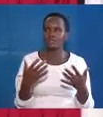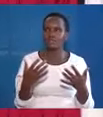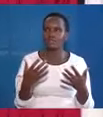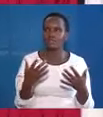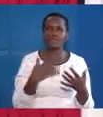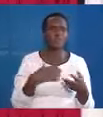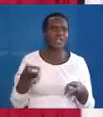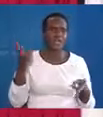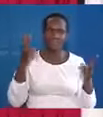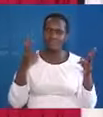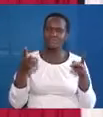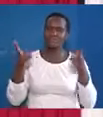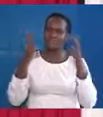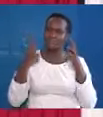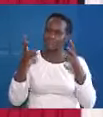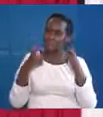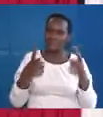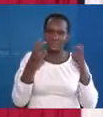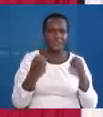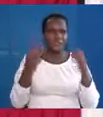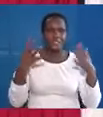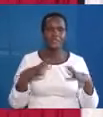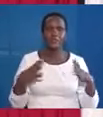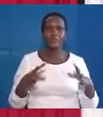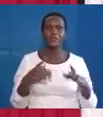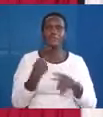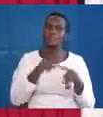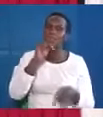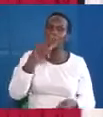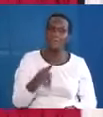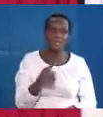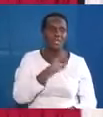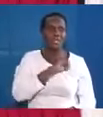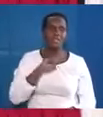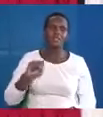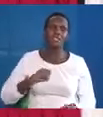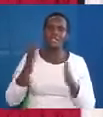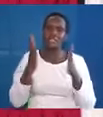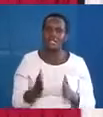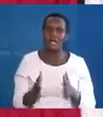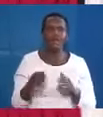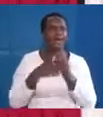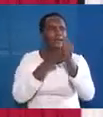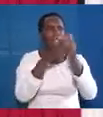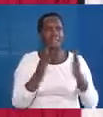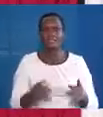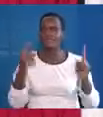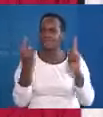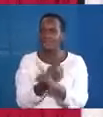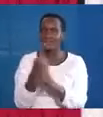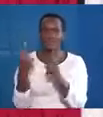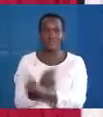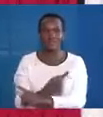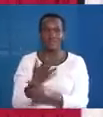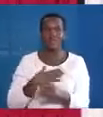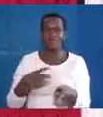wengi kutoka wajumbe, maseneta, viongozi, mbali mbali. Mimi siendi